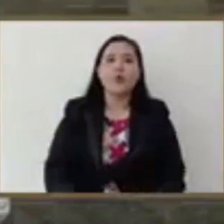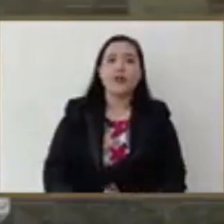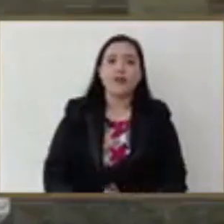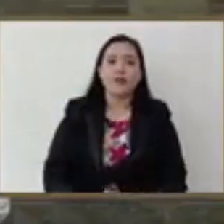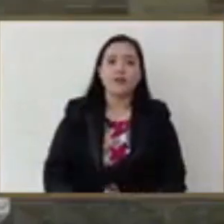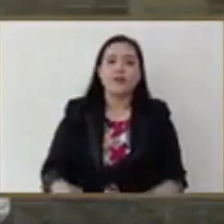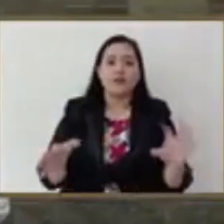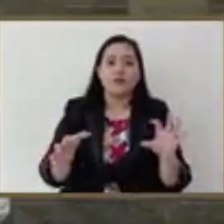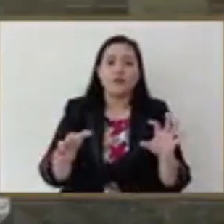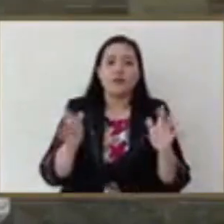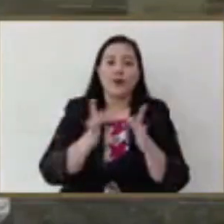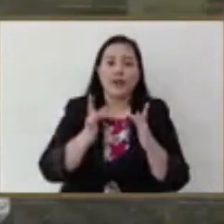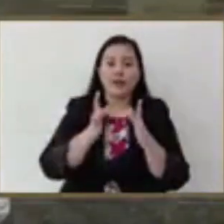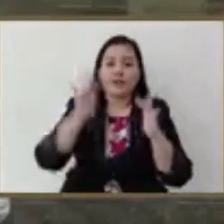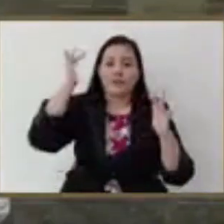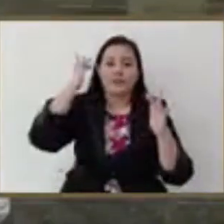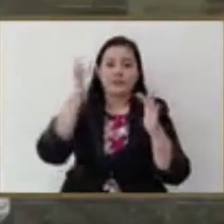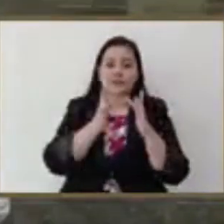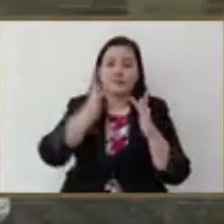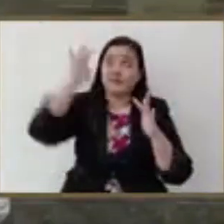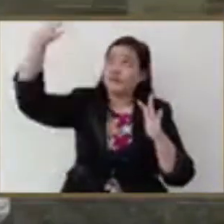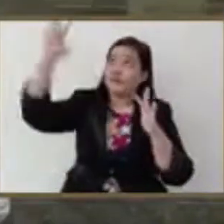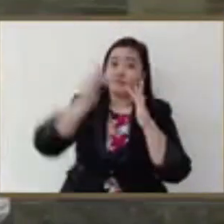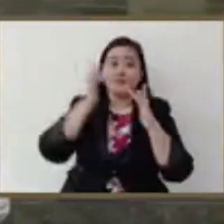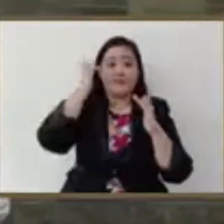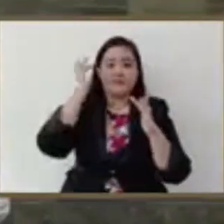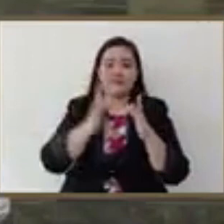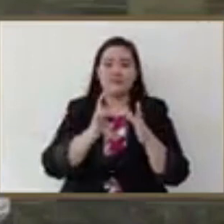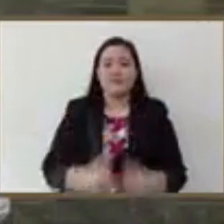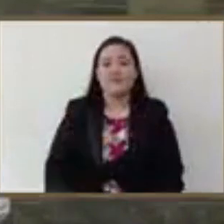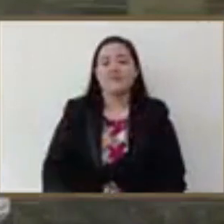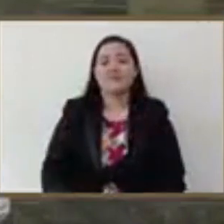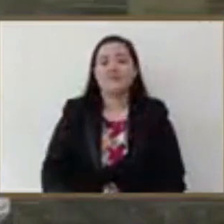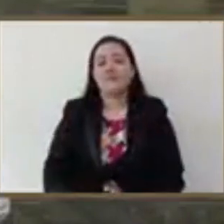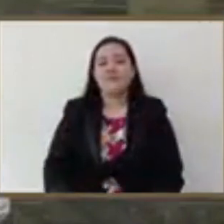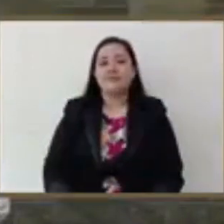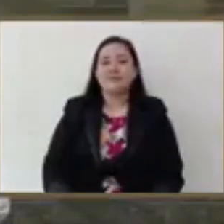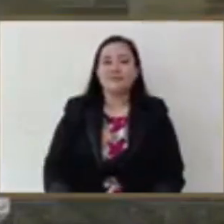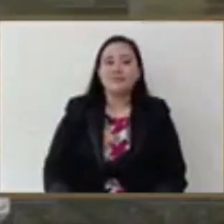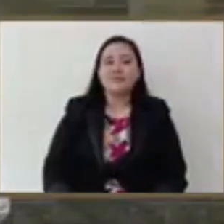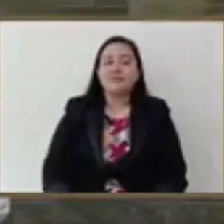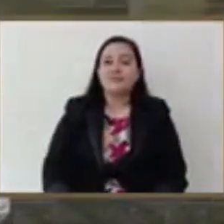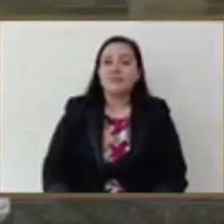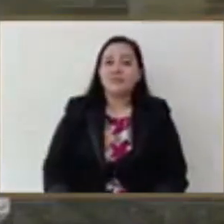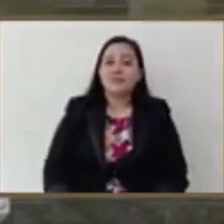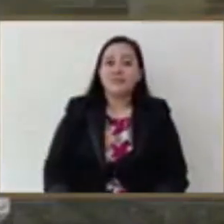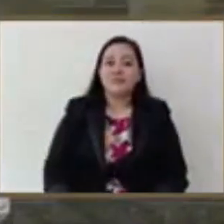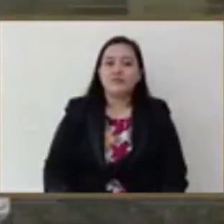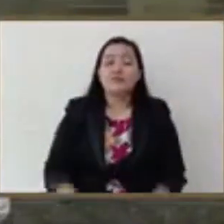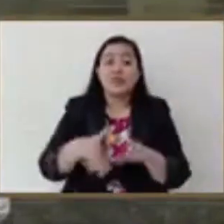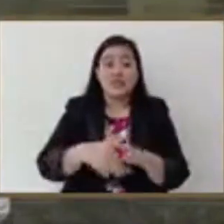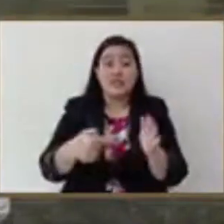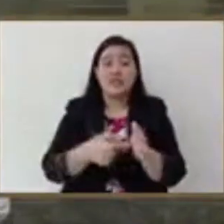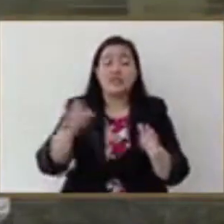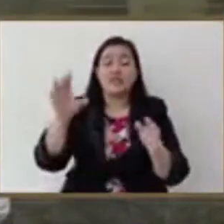that? So, church, dito po mga kapatid, ay laging kinoconnect